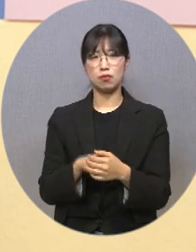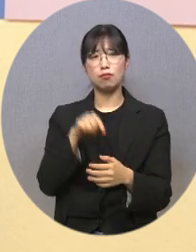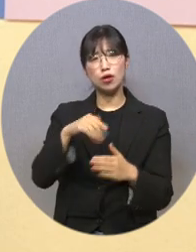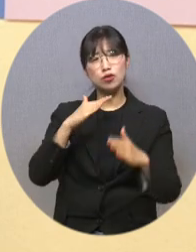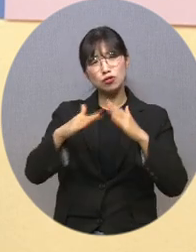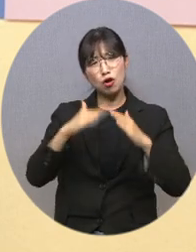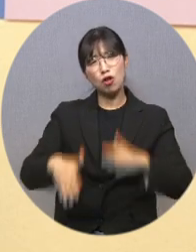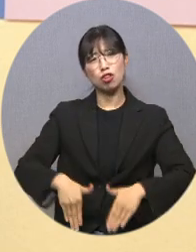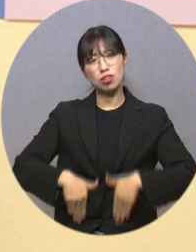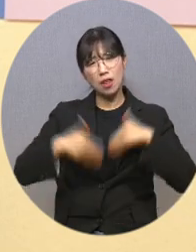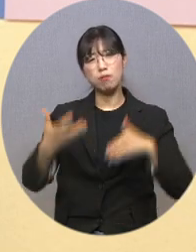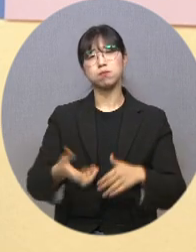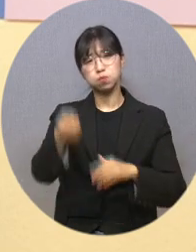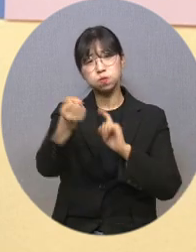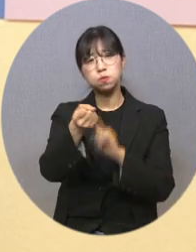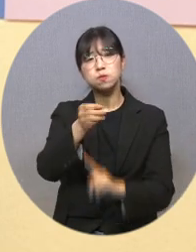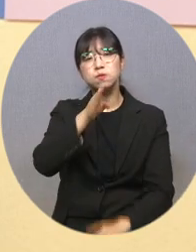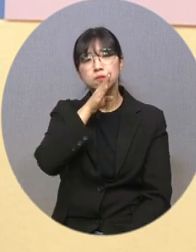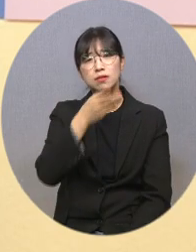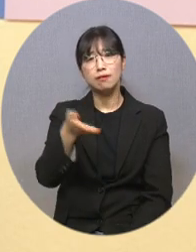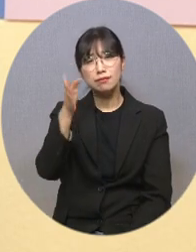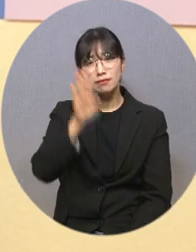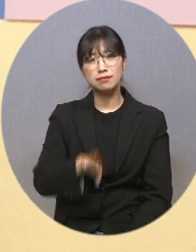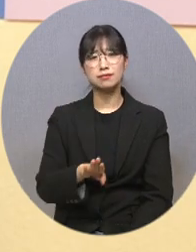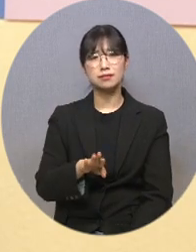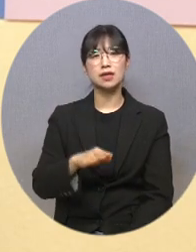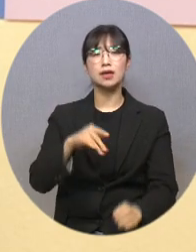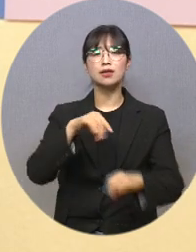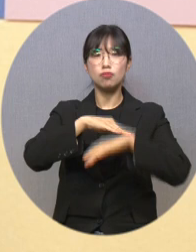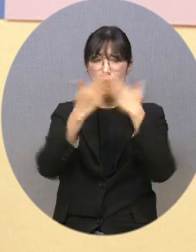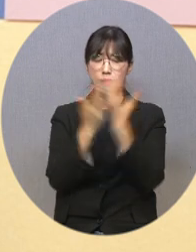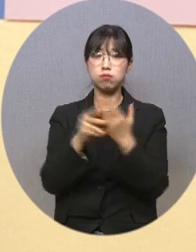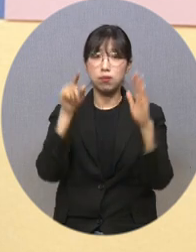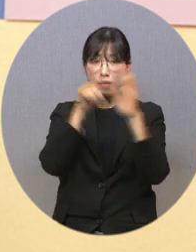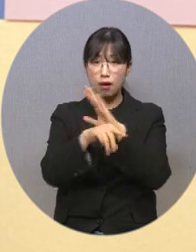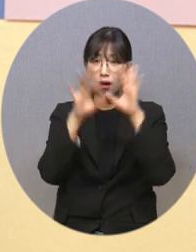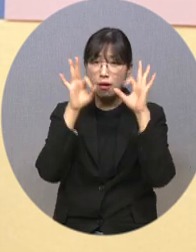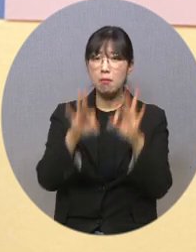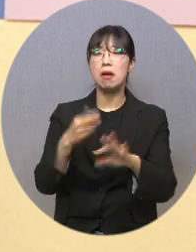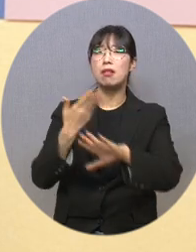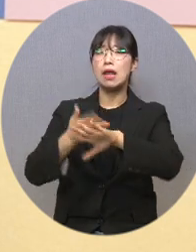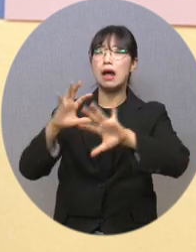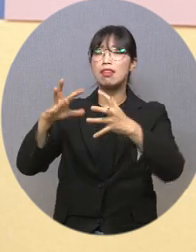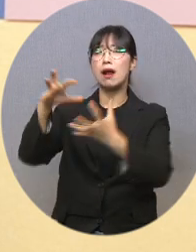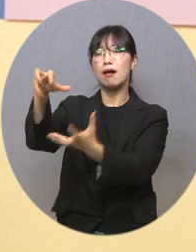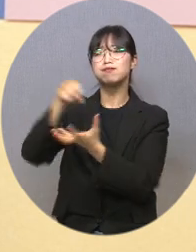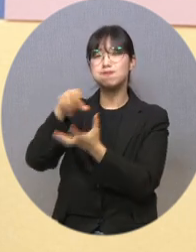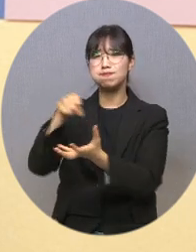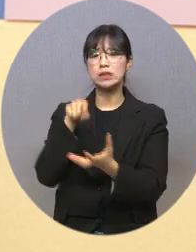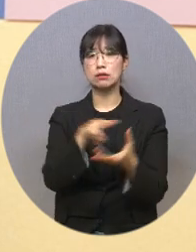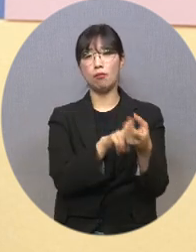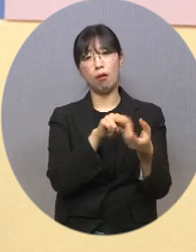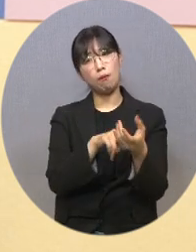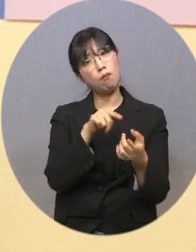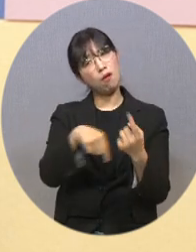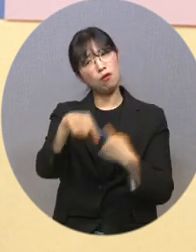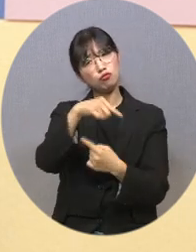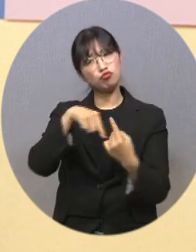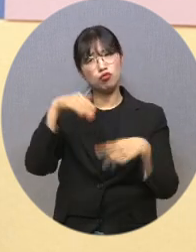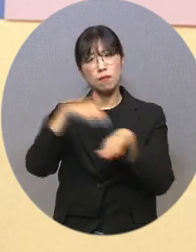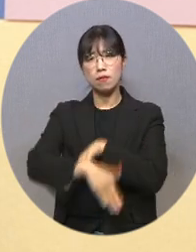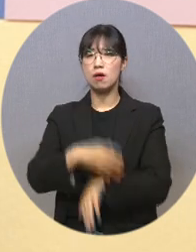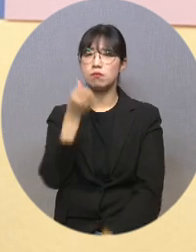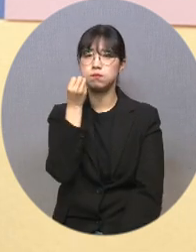농수축산물 유통센터인데 거기는 무조건 전부 가면은 수입산만 판매를 하고 있는 거예요. 잘못 운영되고 있는 거죠.